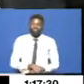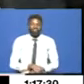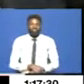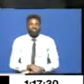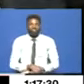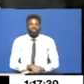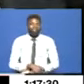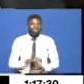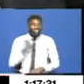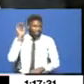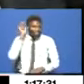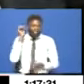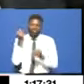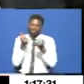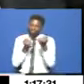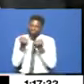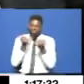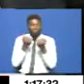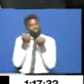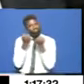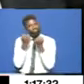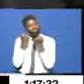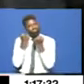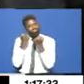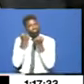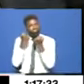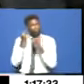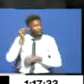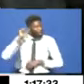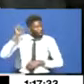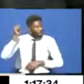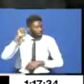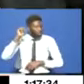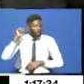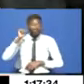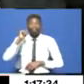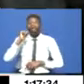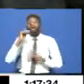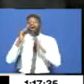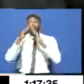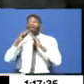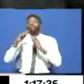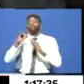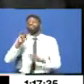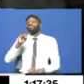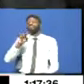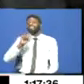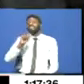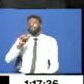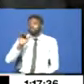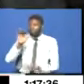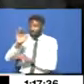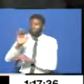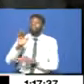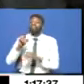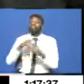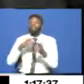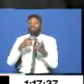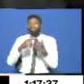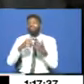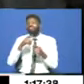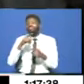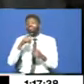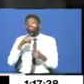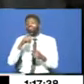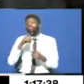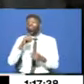inakuja, mitoke na unguruma hapa inje ya nyumba ya Musa. Musa akamwambia, naona ni police